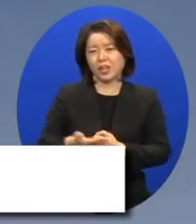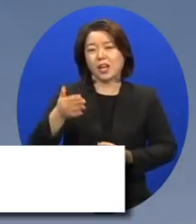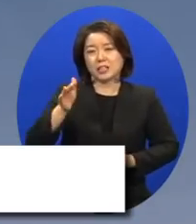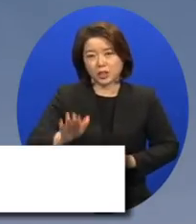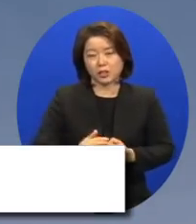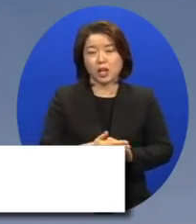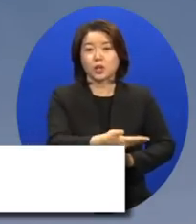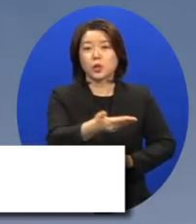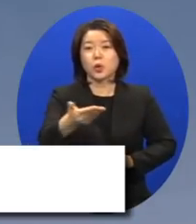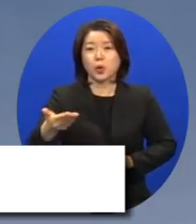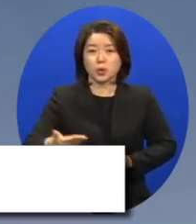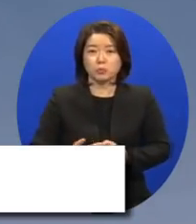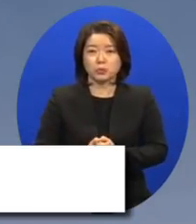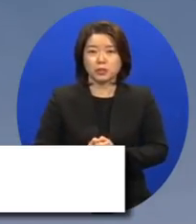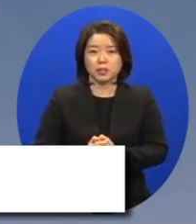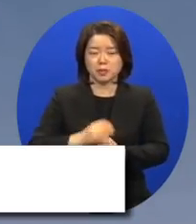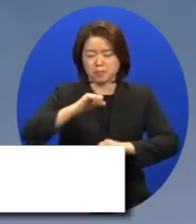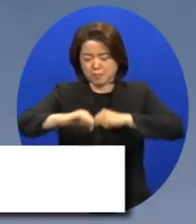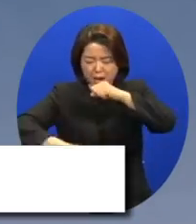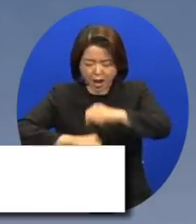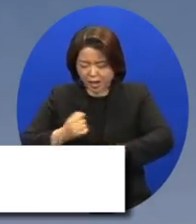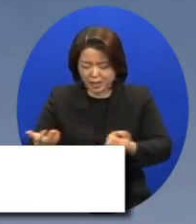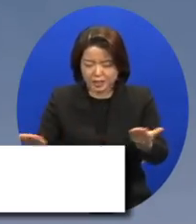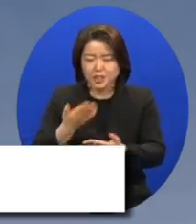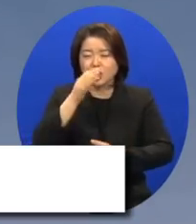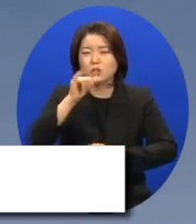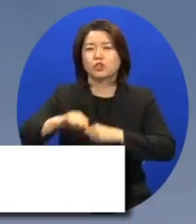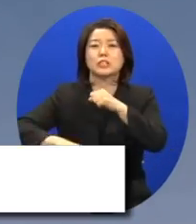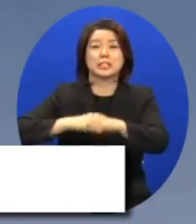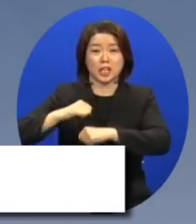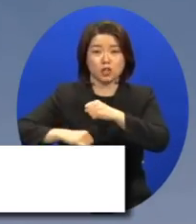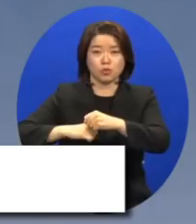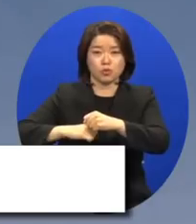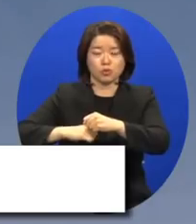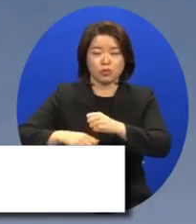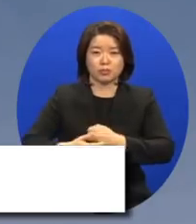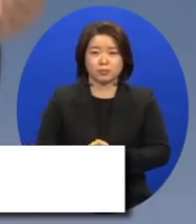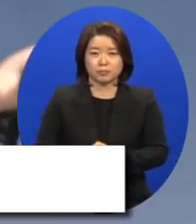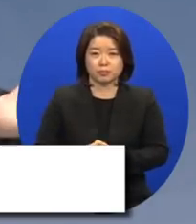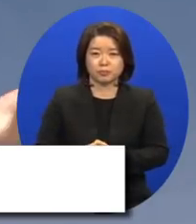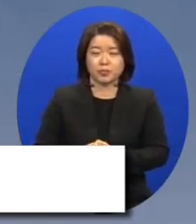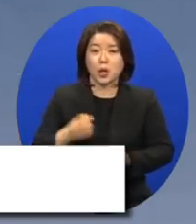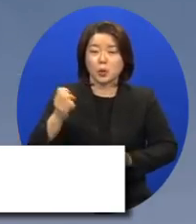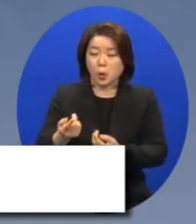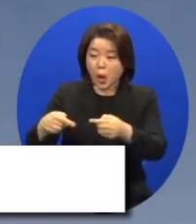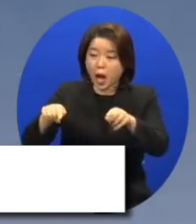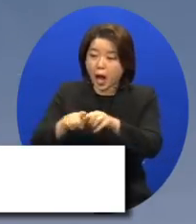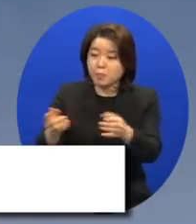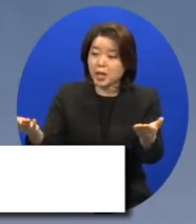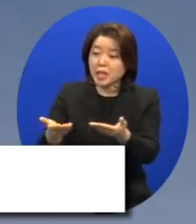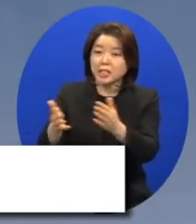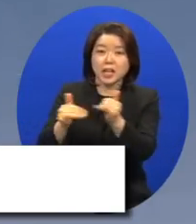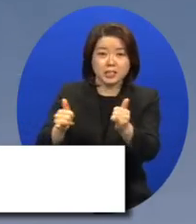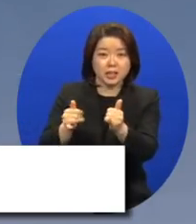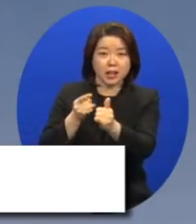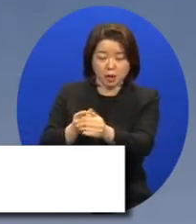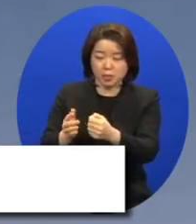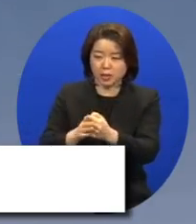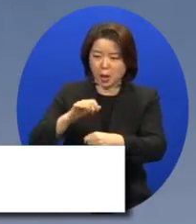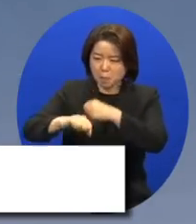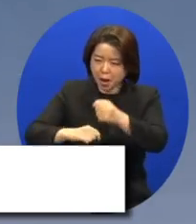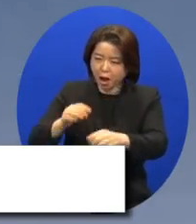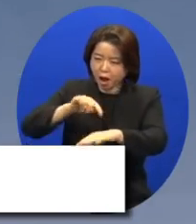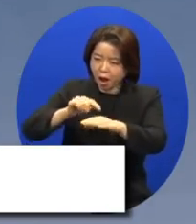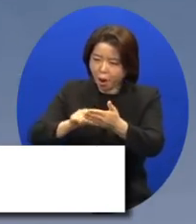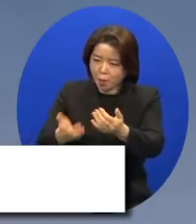여러분은 마음껏 일할 수 있는 자유 함께 일하는 사람을 마음껏 섬길